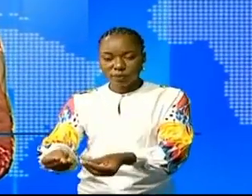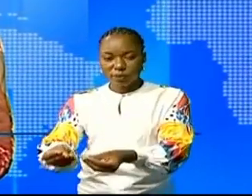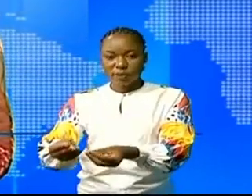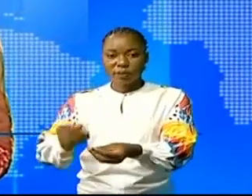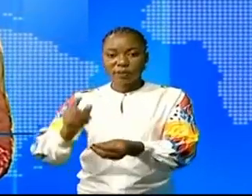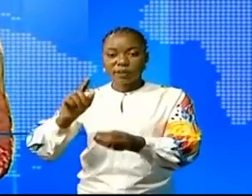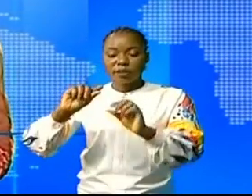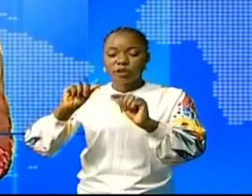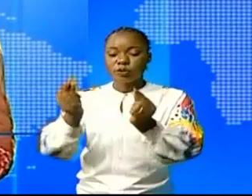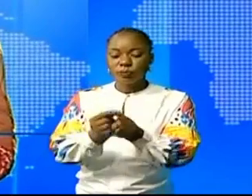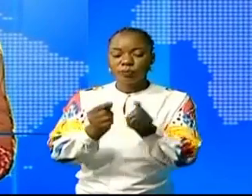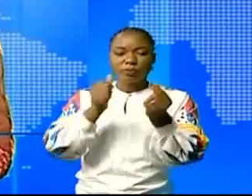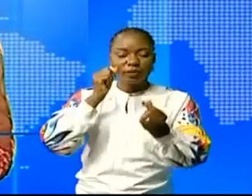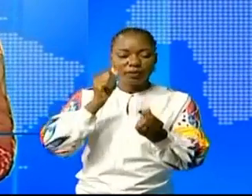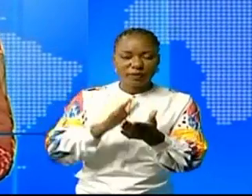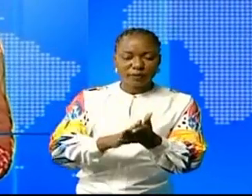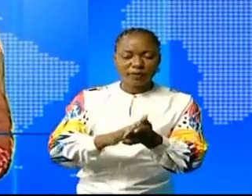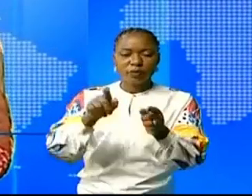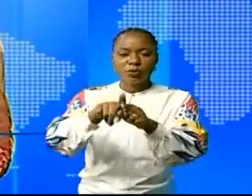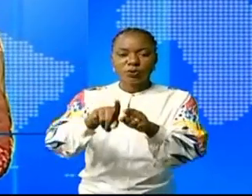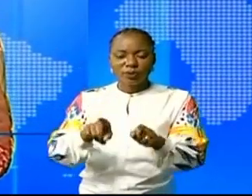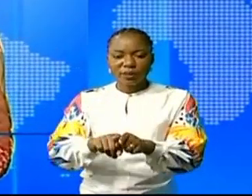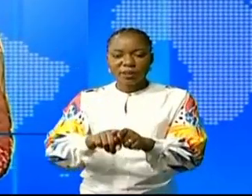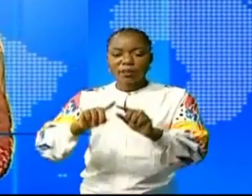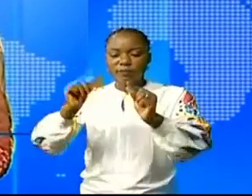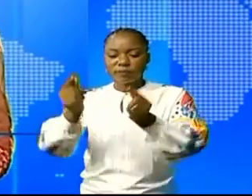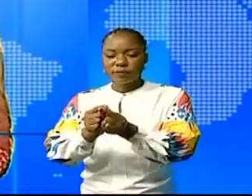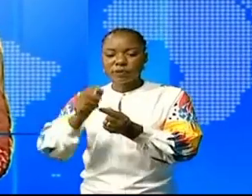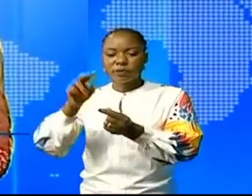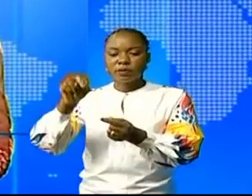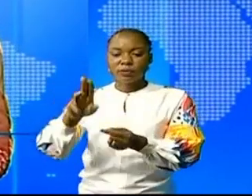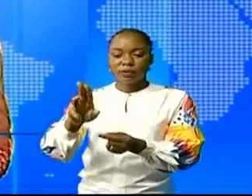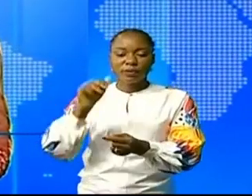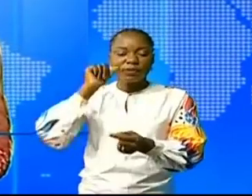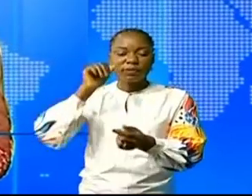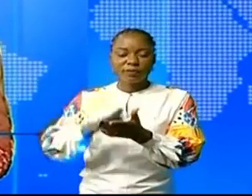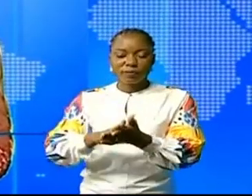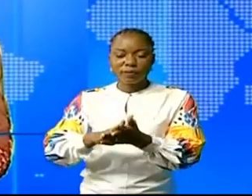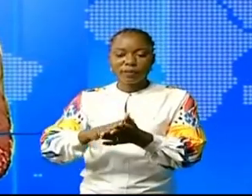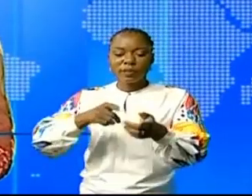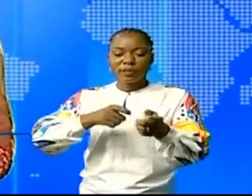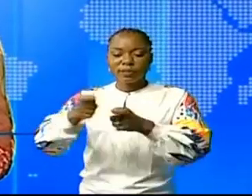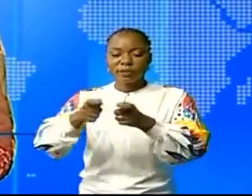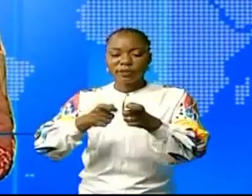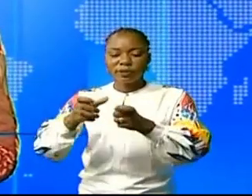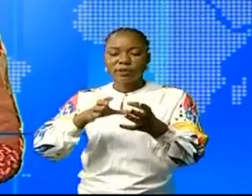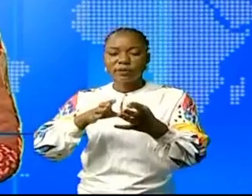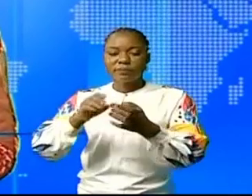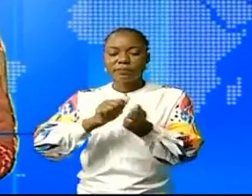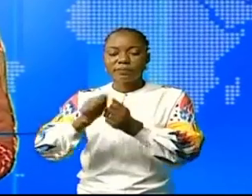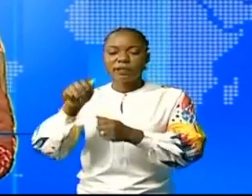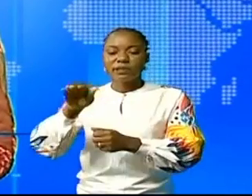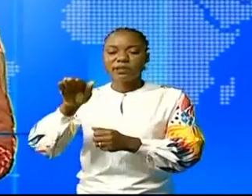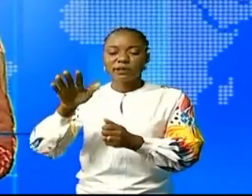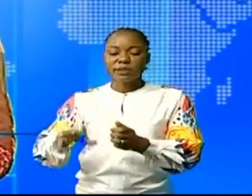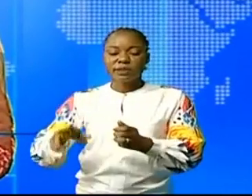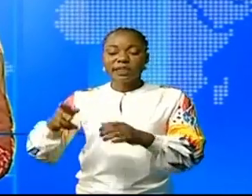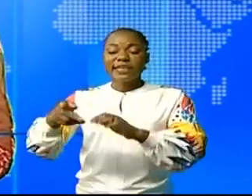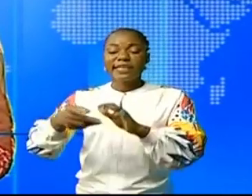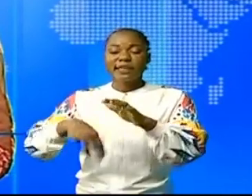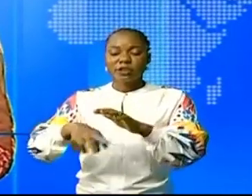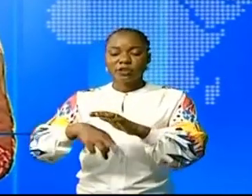une délégation de l'ONU Femmes. Cette délégation était conduite par la directrice régionale